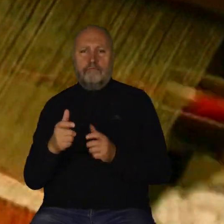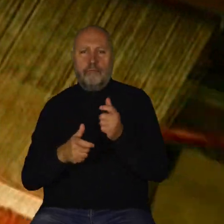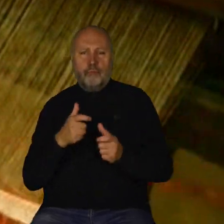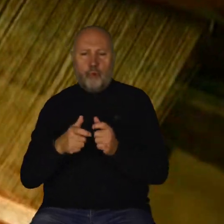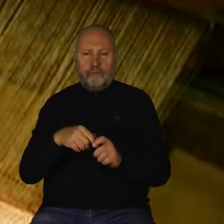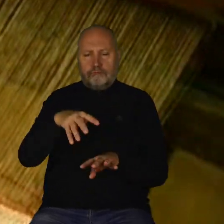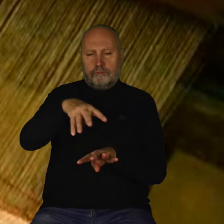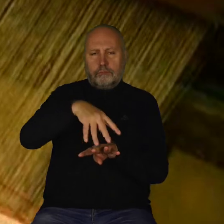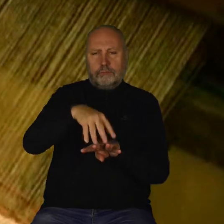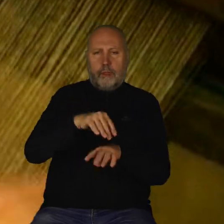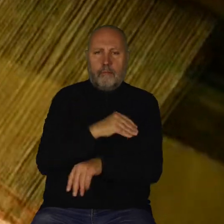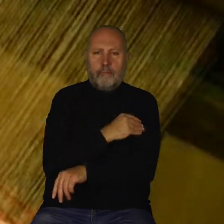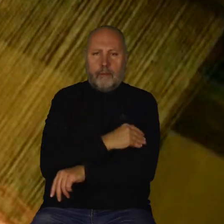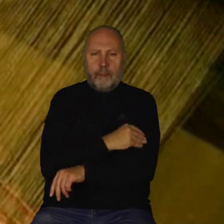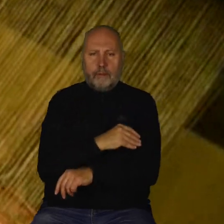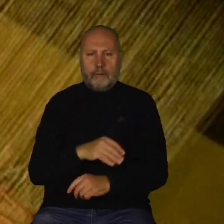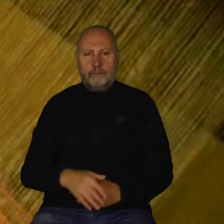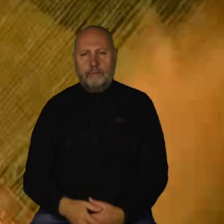krośnie